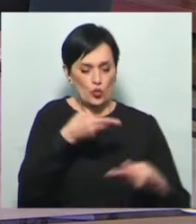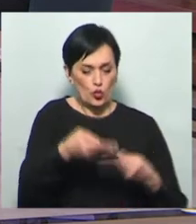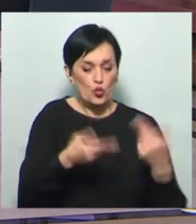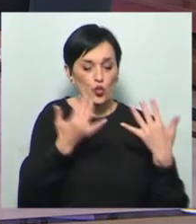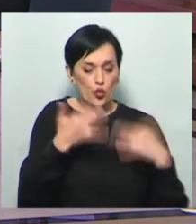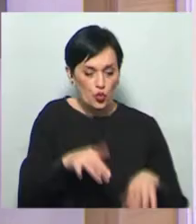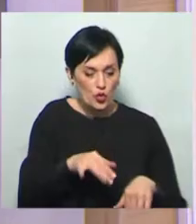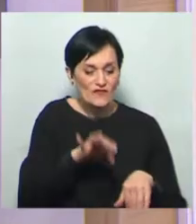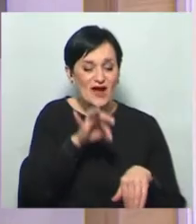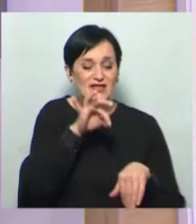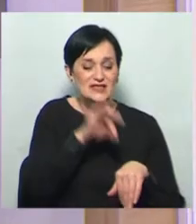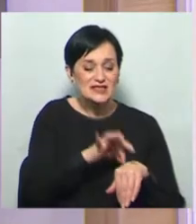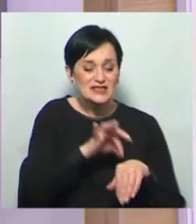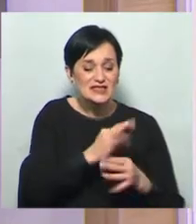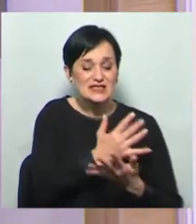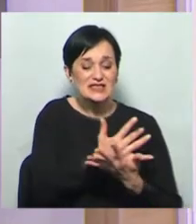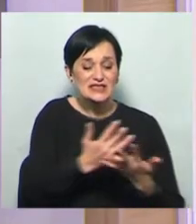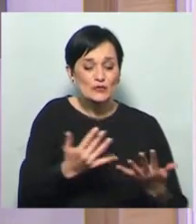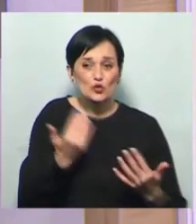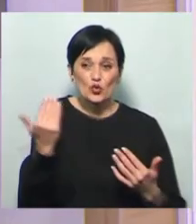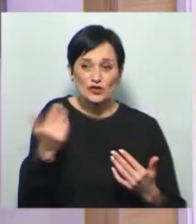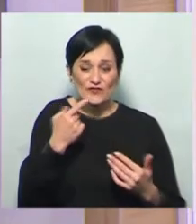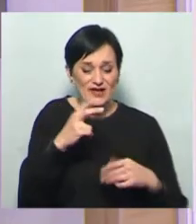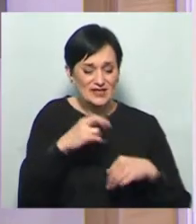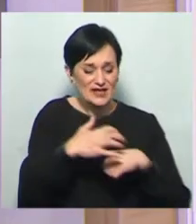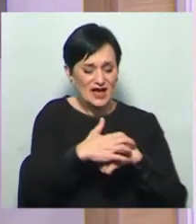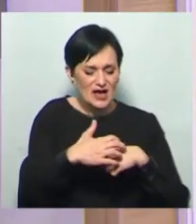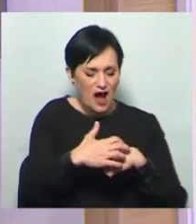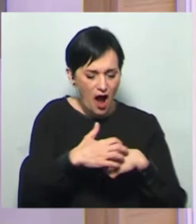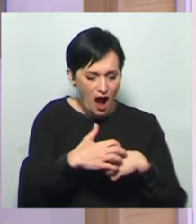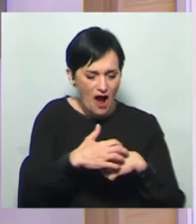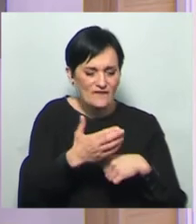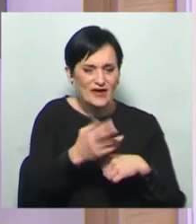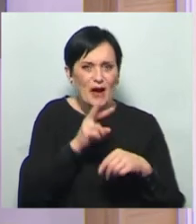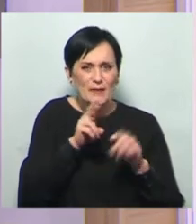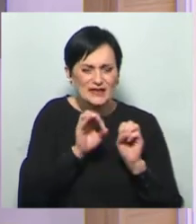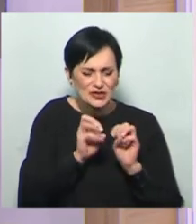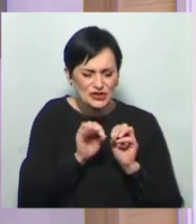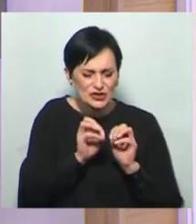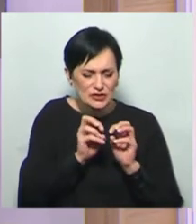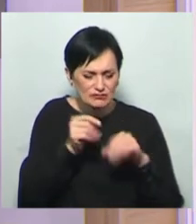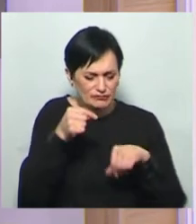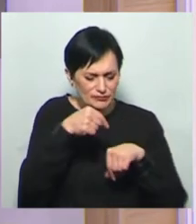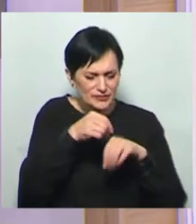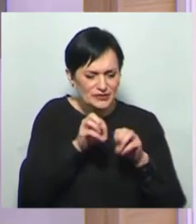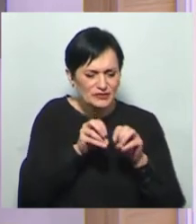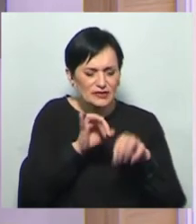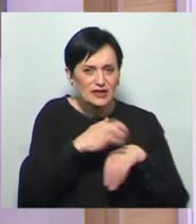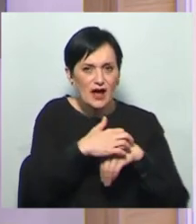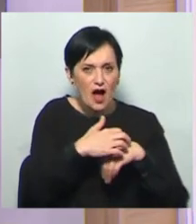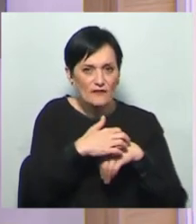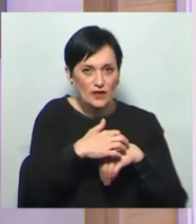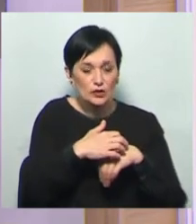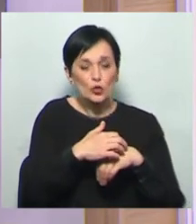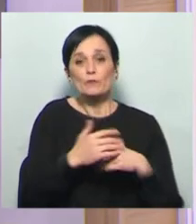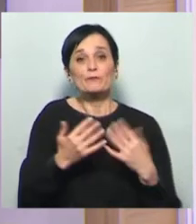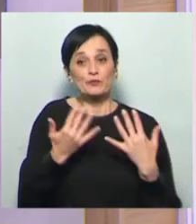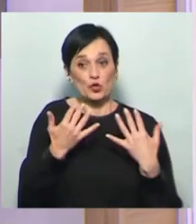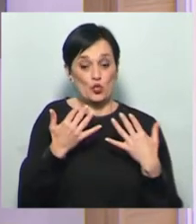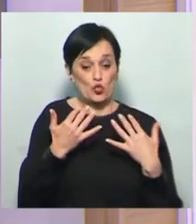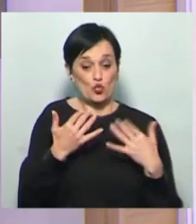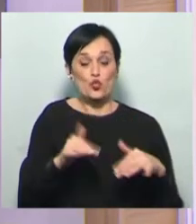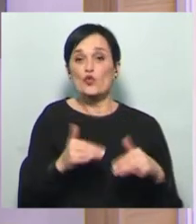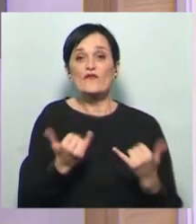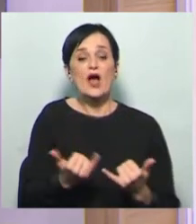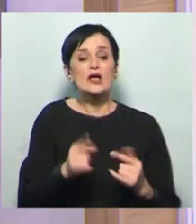ეს სიმპტომებიც თქვენ მიერ ნახსენები, ეს ქავილი შეგნება, ქალბატონმა ახსენა ჭიანჭველის ცოცვის შეგნება და ასე შემდეგ. უკვე ამ